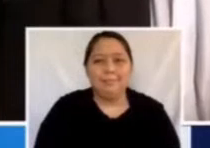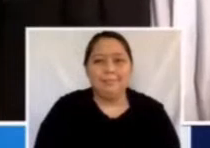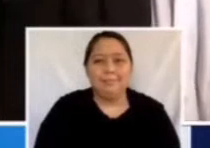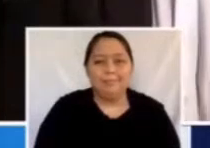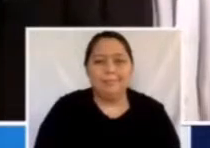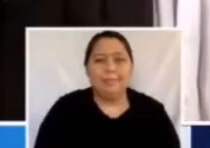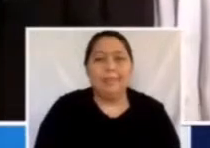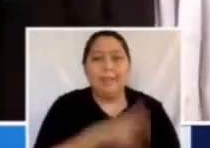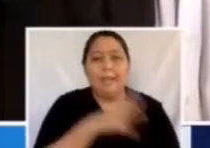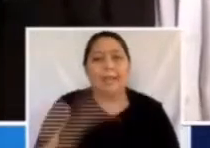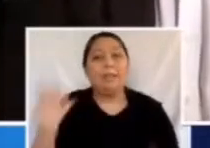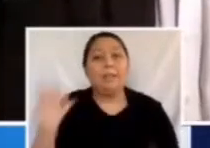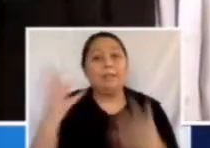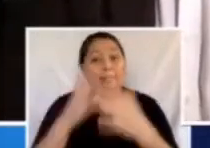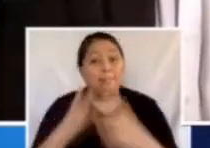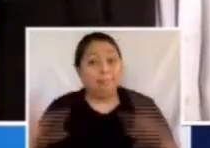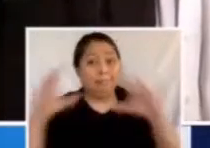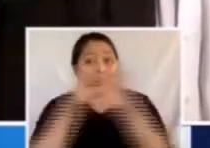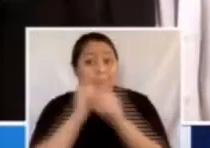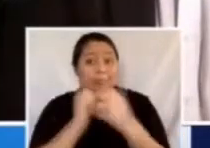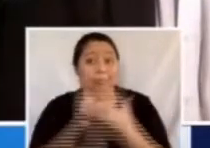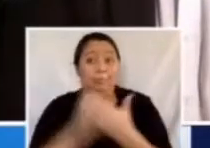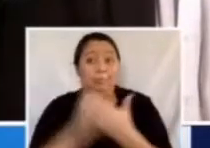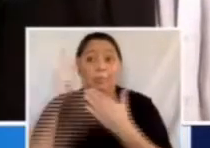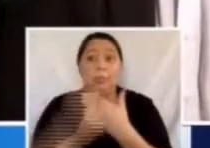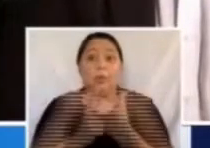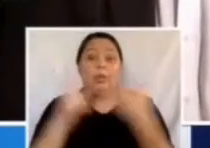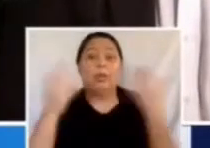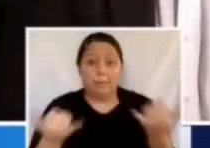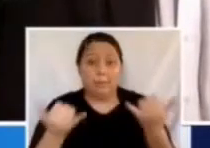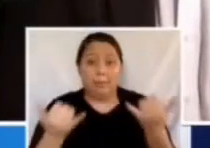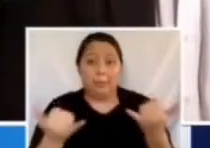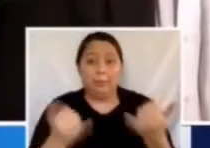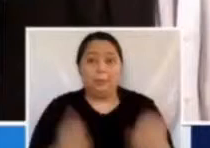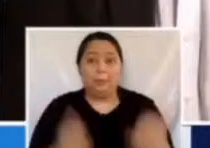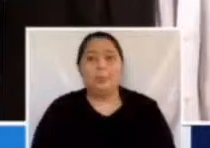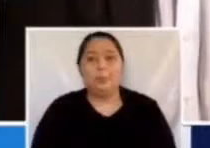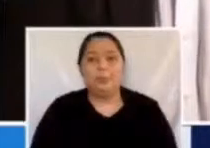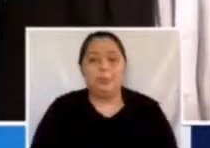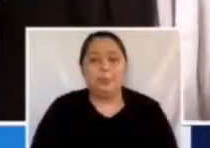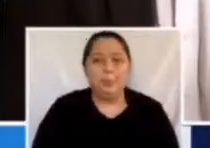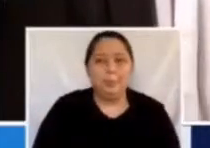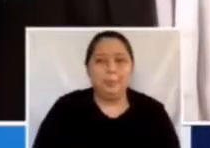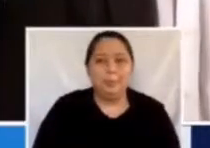Bombo Radio RMN. Laging tatandaan, basta't sama-sama at laging handa, kaya natin ito